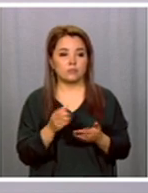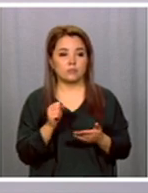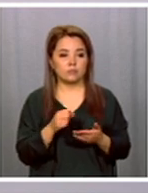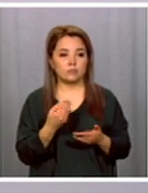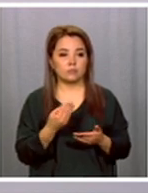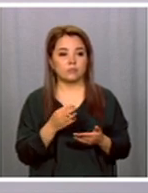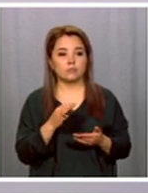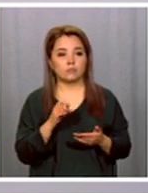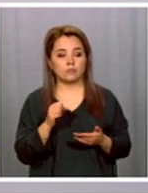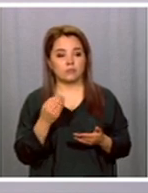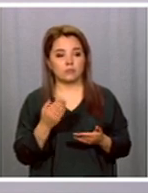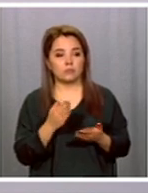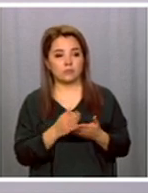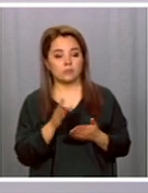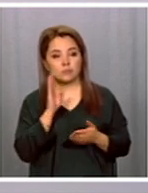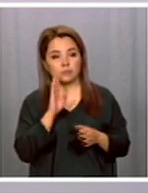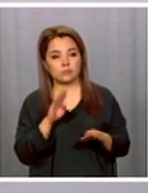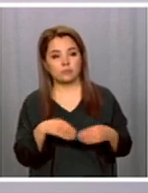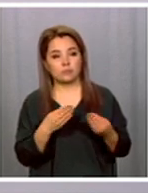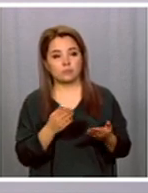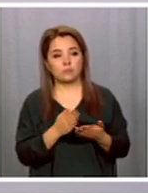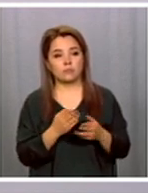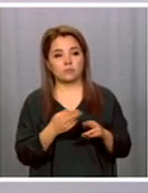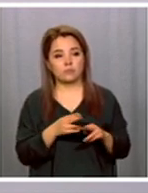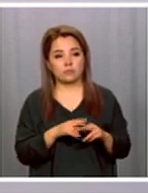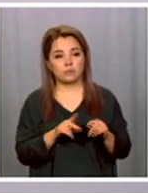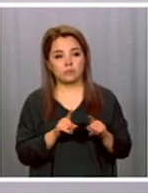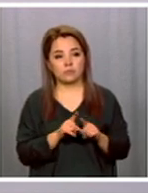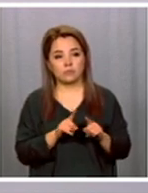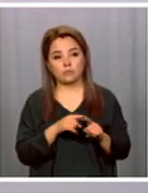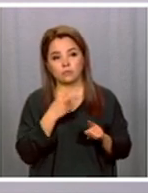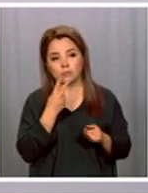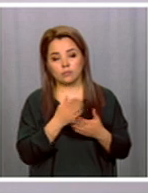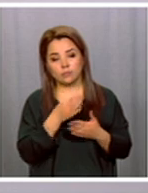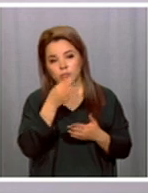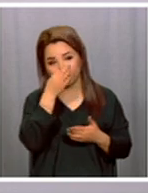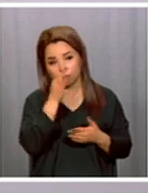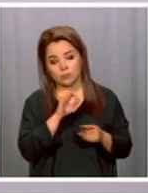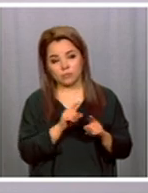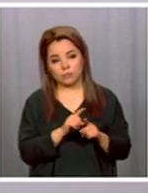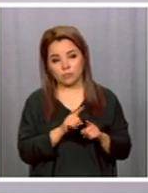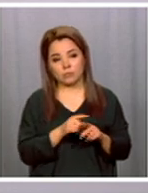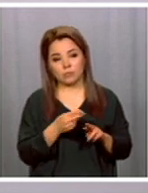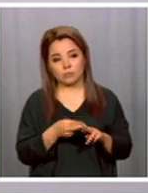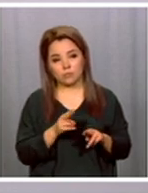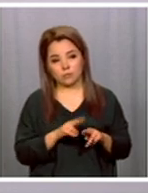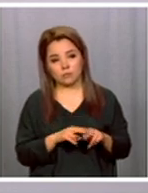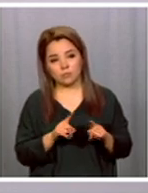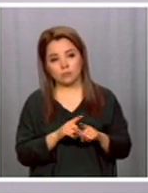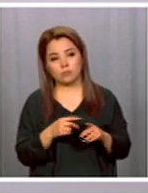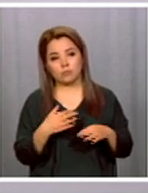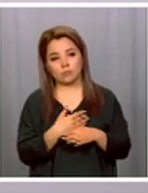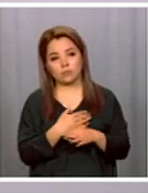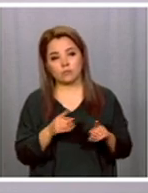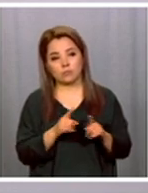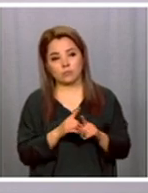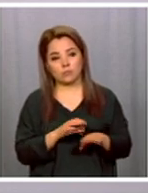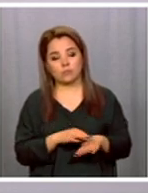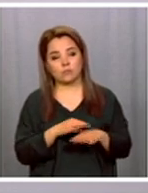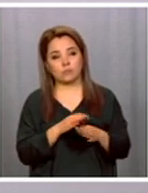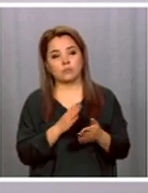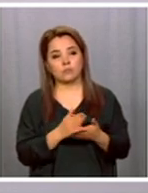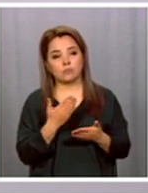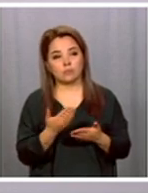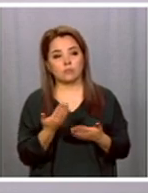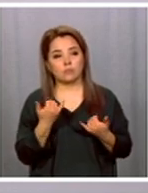OH бізге суды береді. Яғни, қазір ғана көрген тәжірибеміз осындай реакция арқылы жүреді екен. Ал